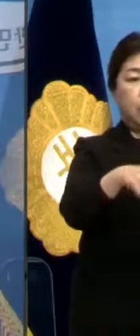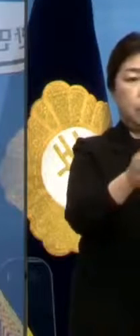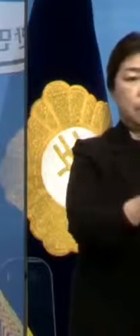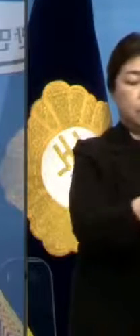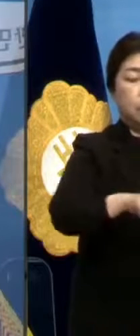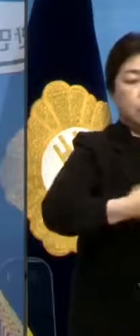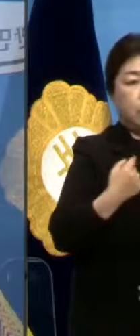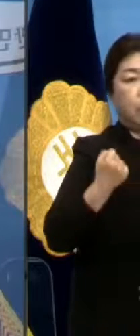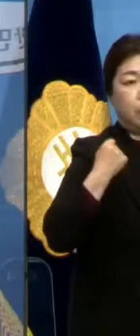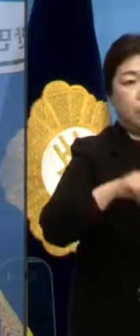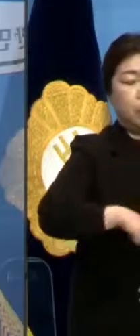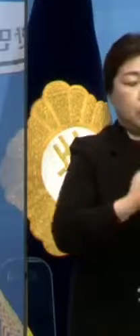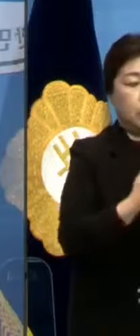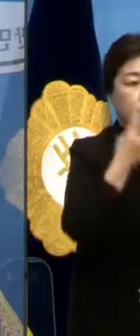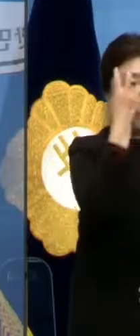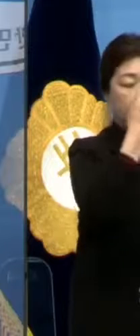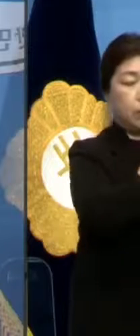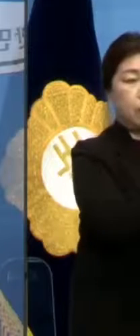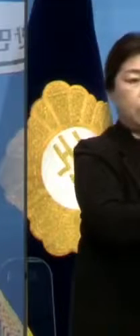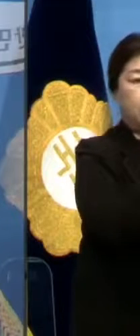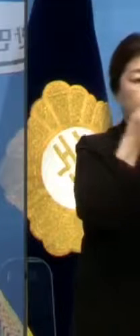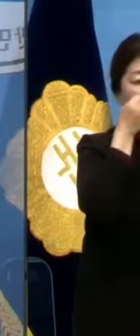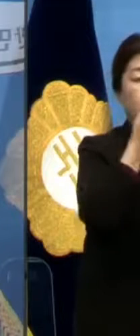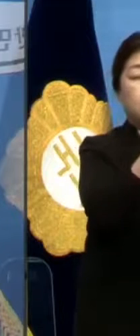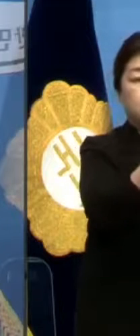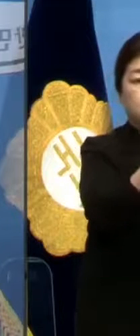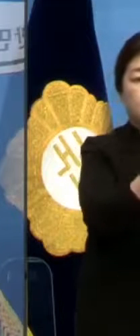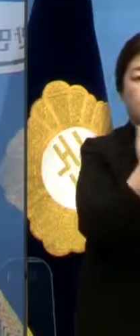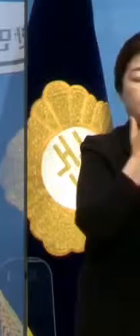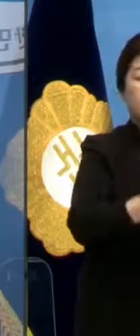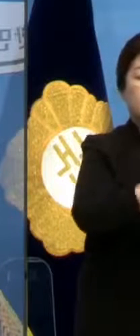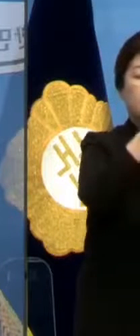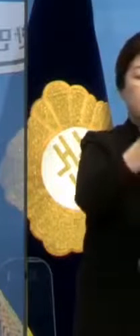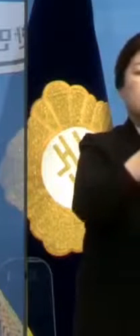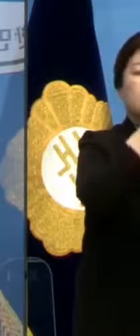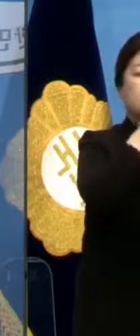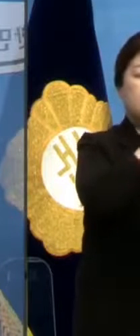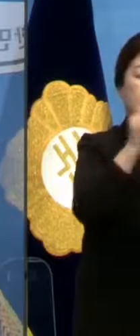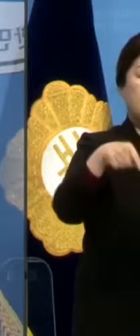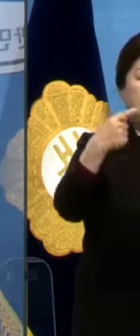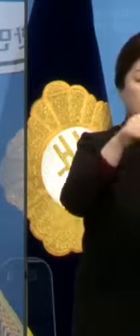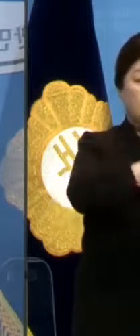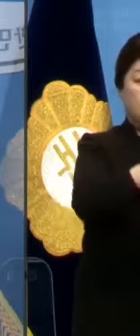힘, 스스로의 수권 역량을 보여주어서 서울시장에 승리하고 그리고 다음